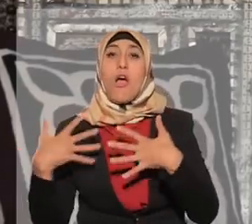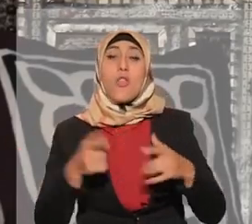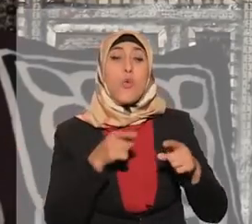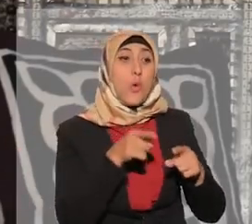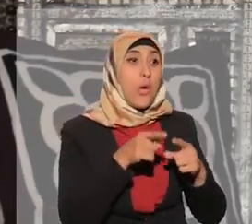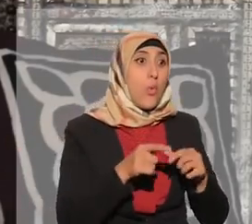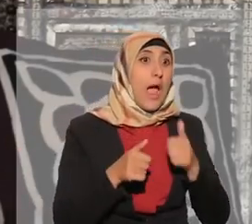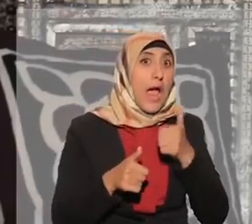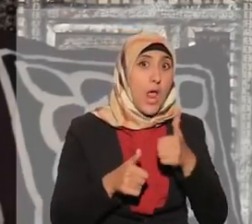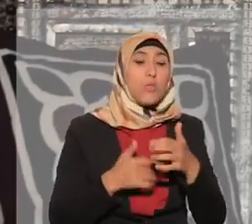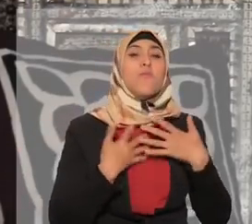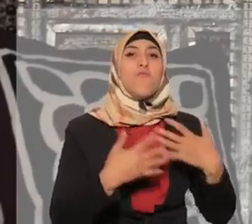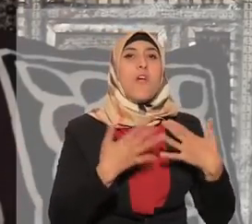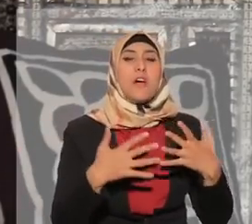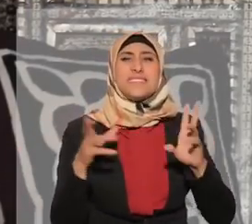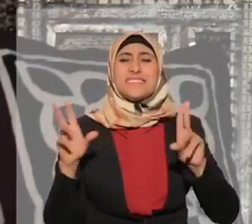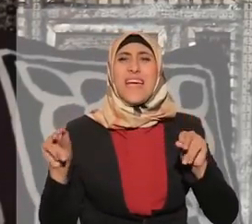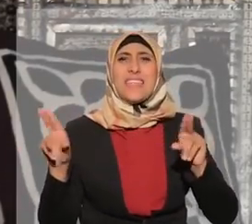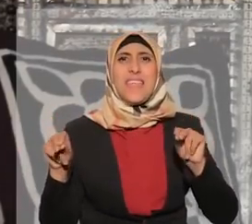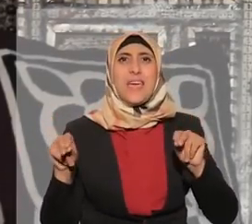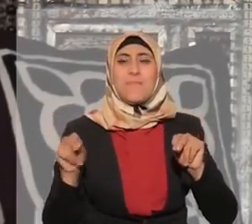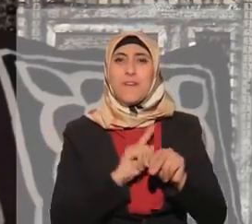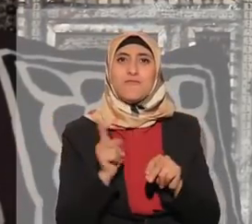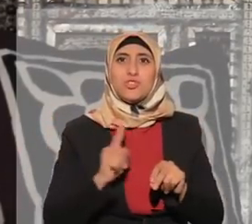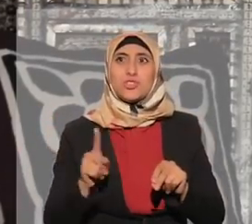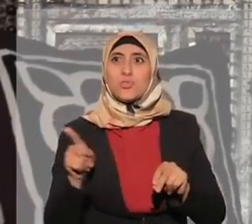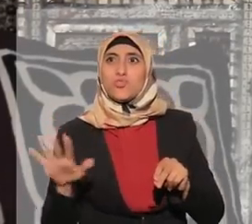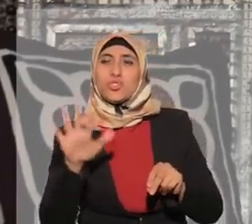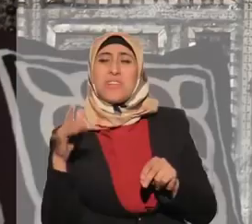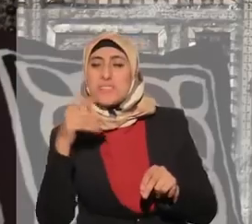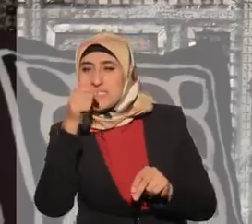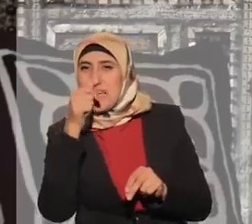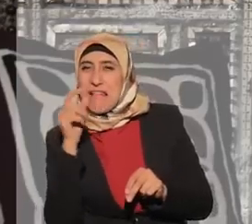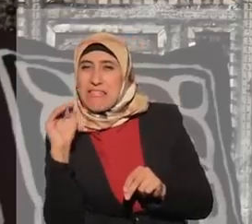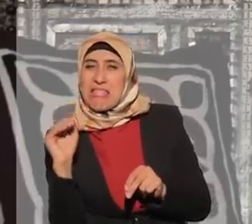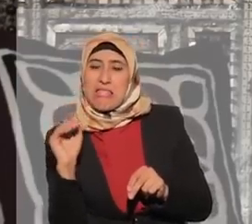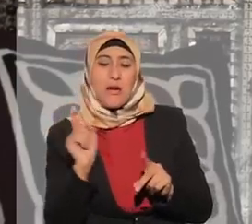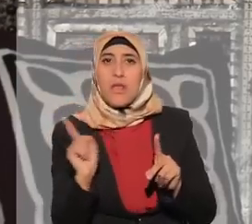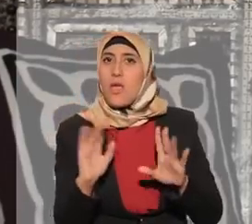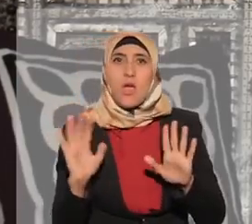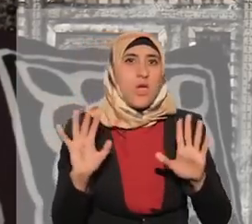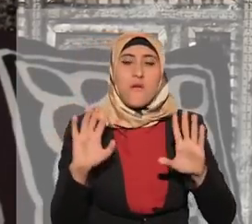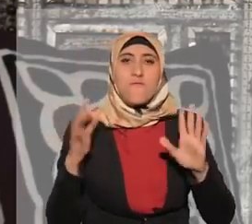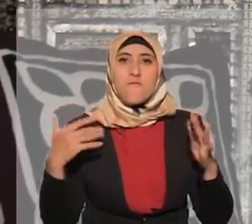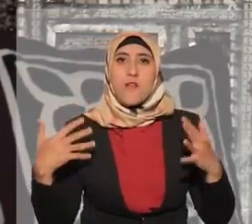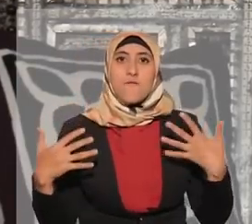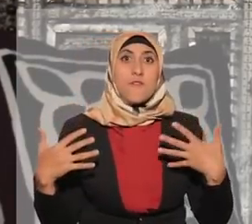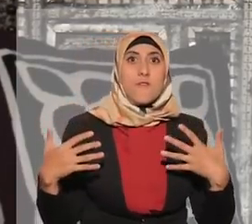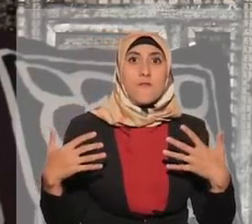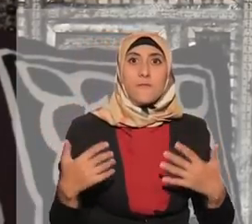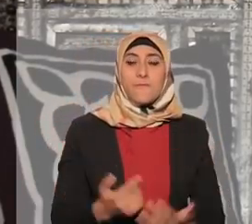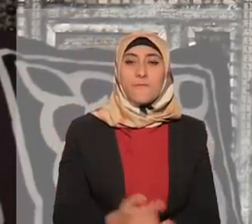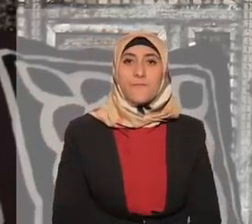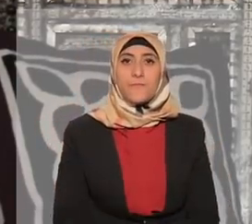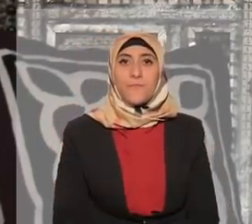كلام ماذا؟ كلام حال، وأن استغفار سيدنا الثوري رقي من سيدنا